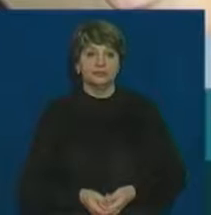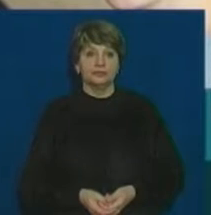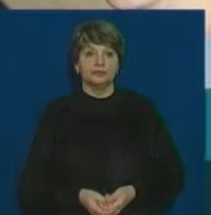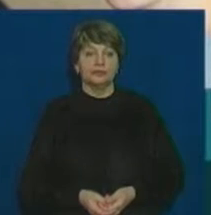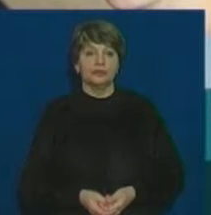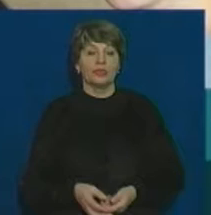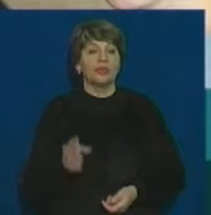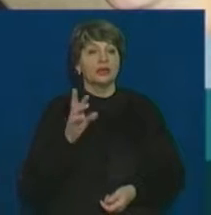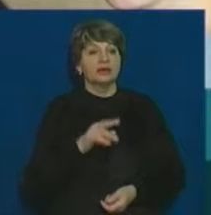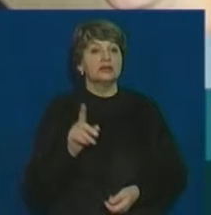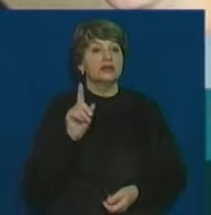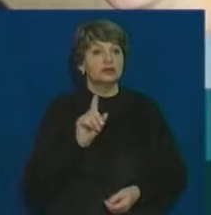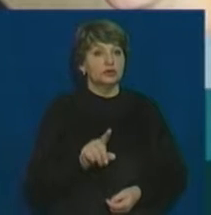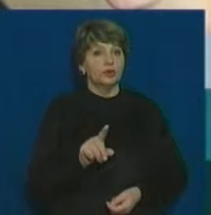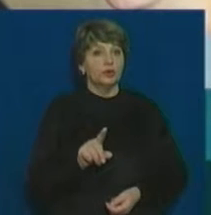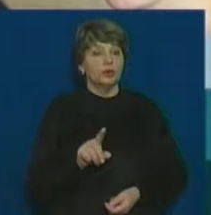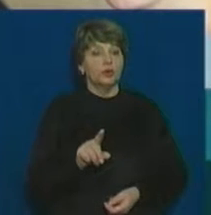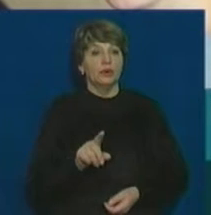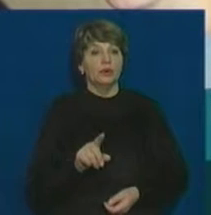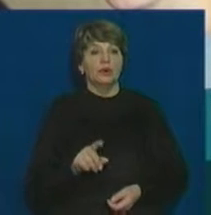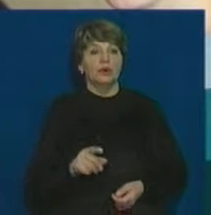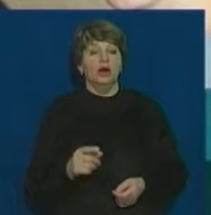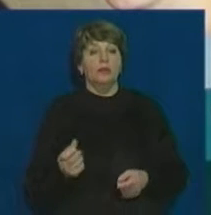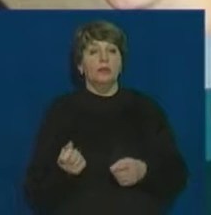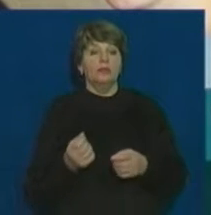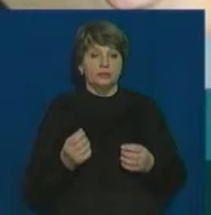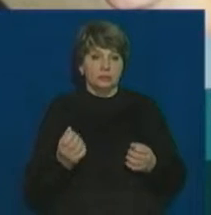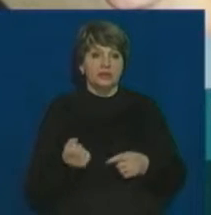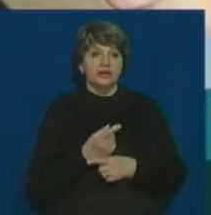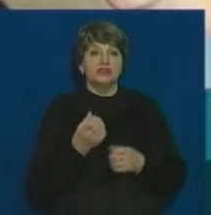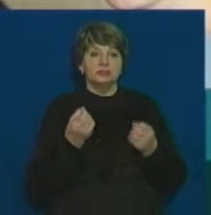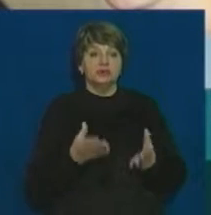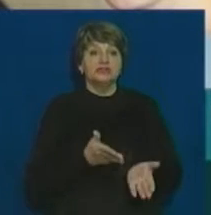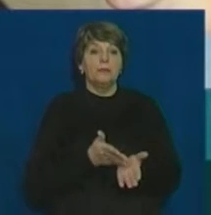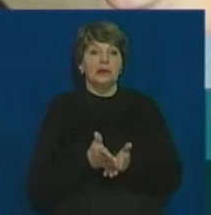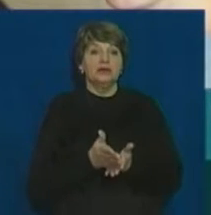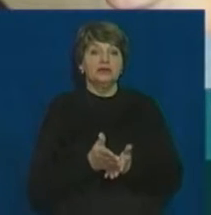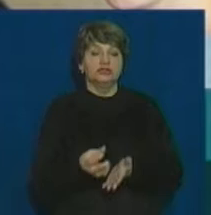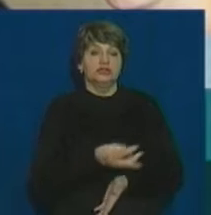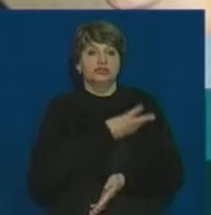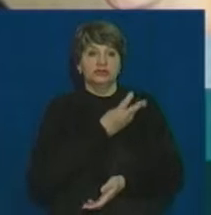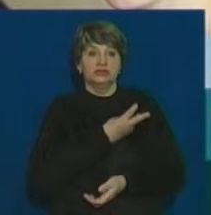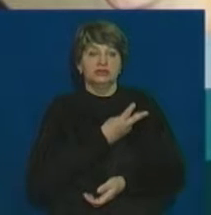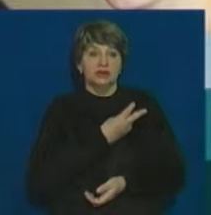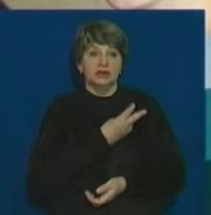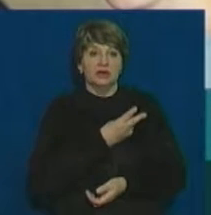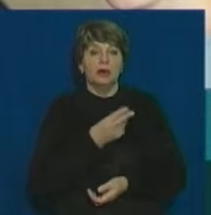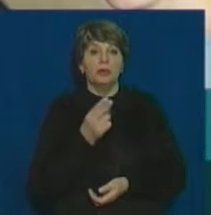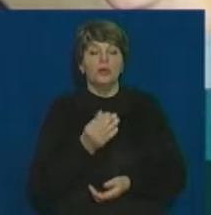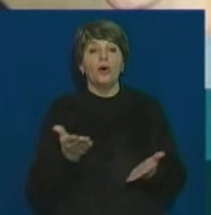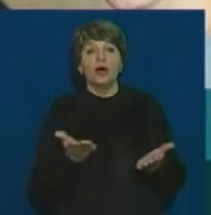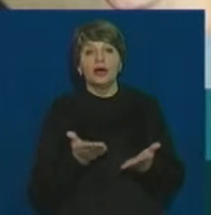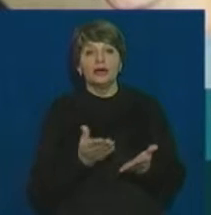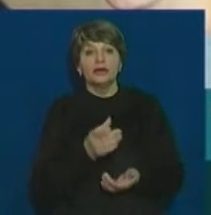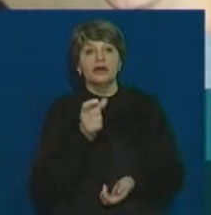Для того, щоб воно було, тут потрібна політична воля. Виникла політична воля. Питання зараз в процесі роботи, по яким будуть